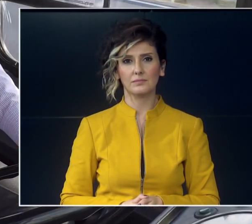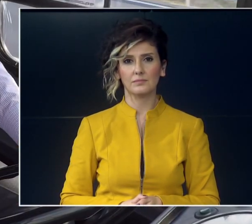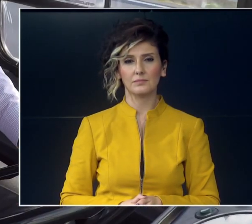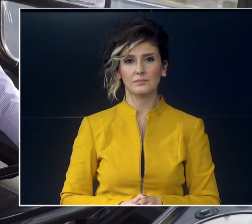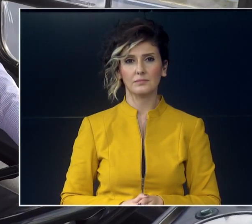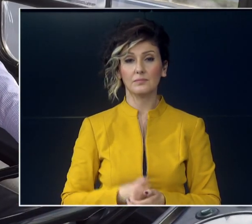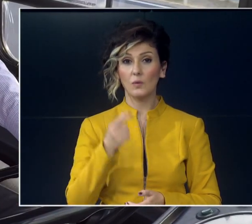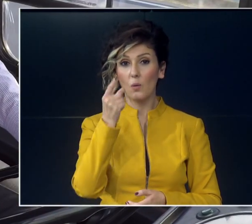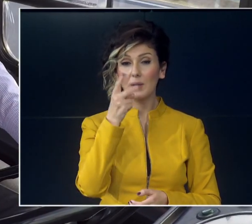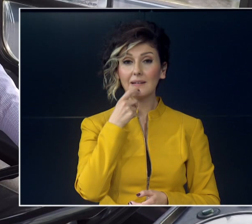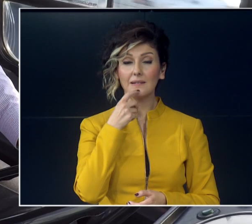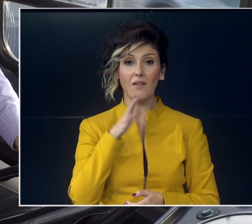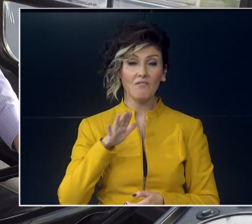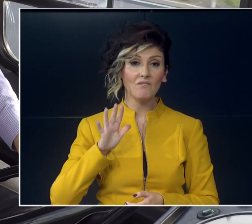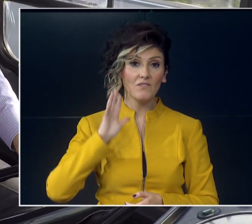İki yıldan fazla